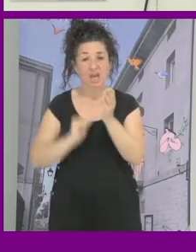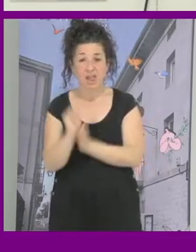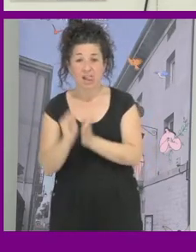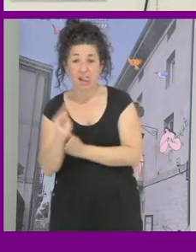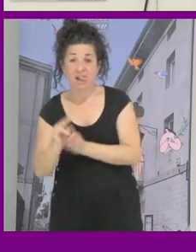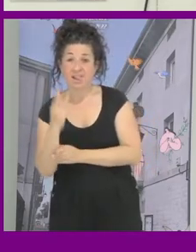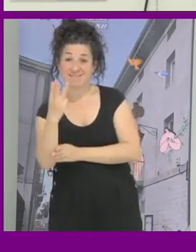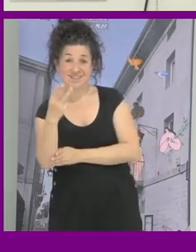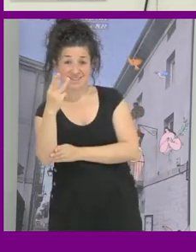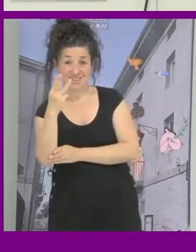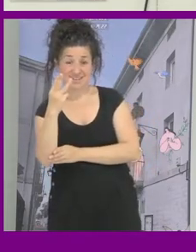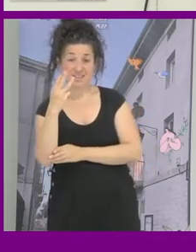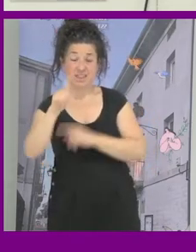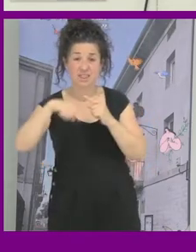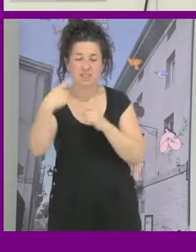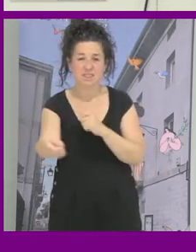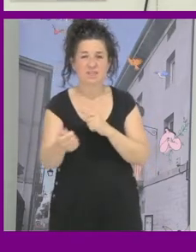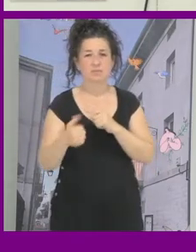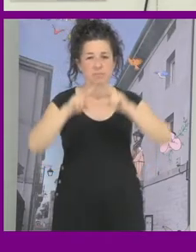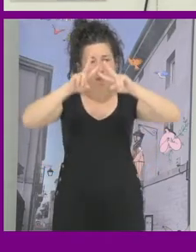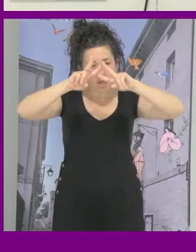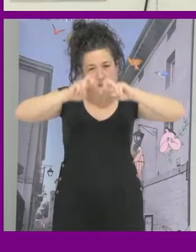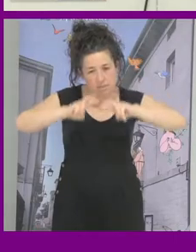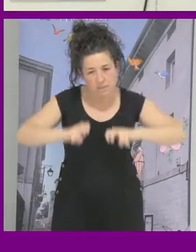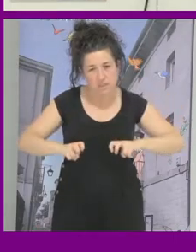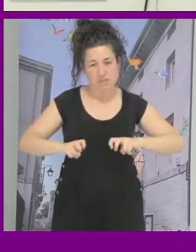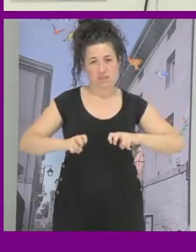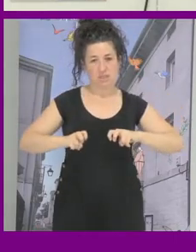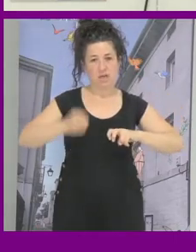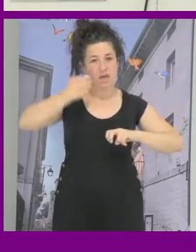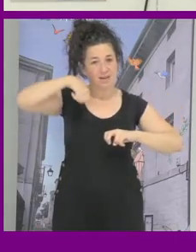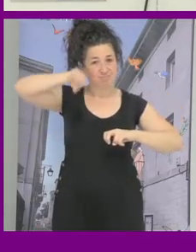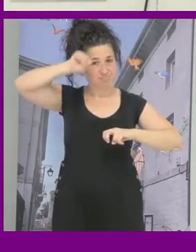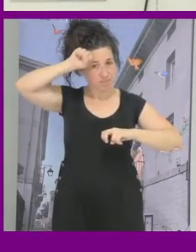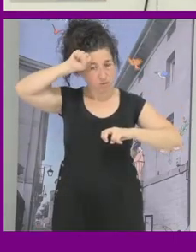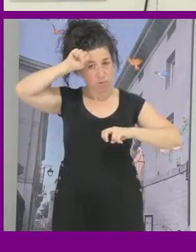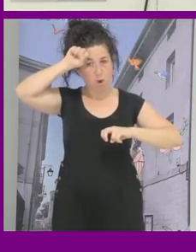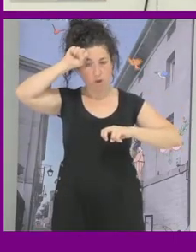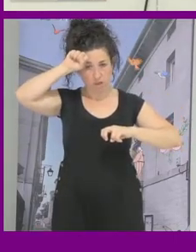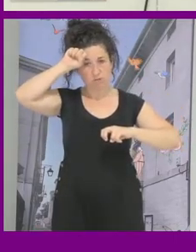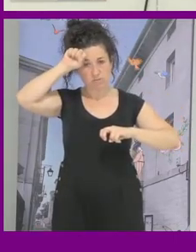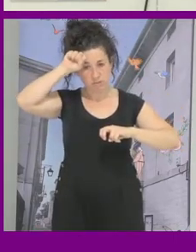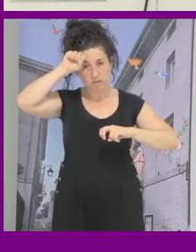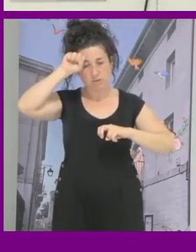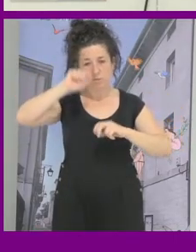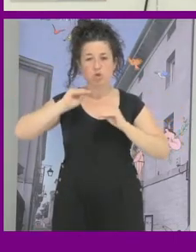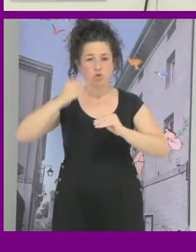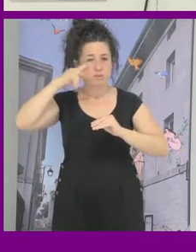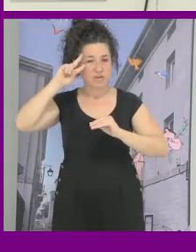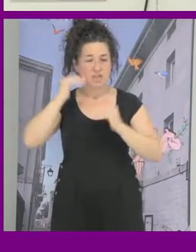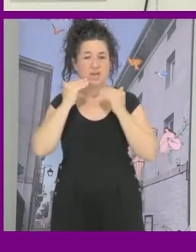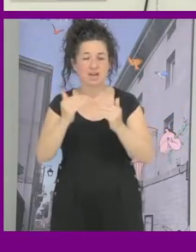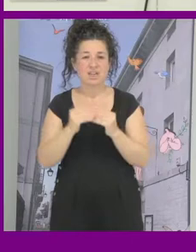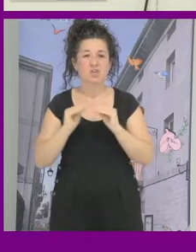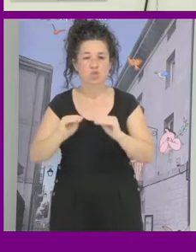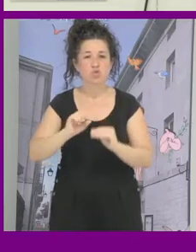amatasunaren inguruko hausnarketa mamitsu hau egiteko, antropologikoa, eta, bueno, bere ondorioa da,